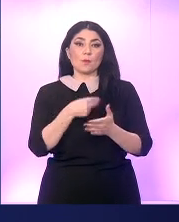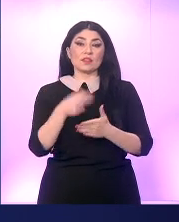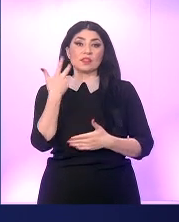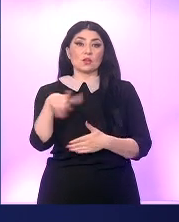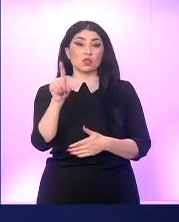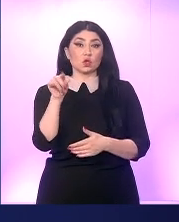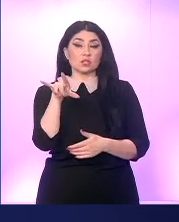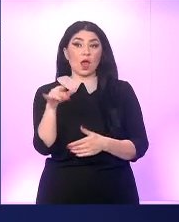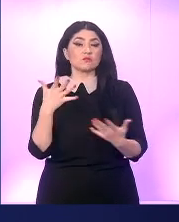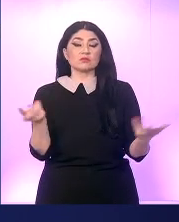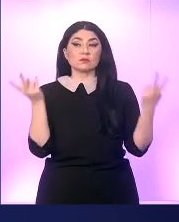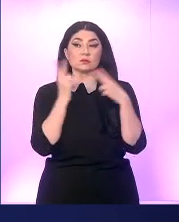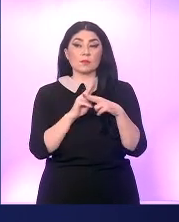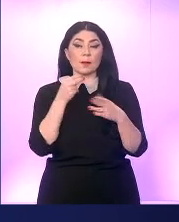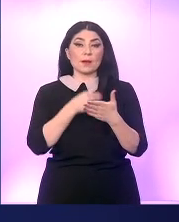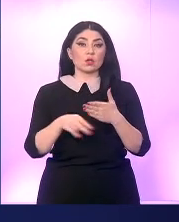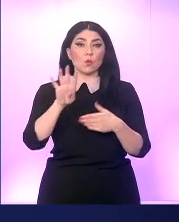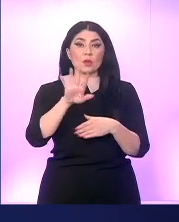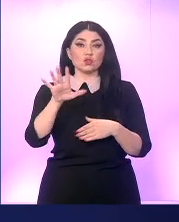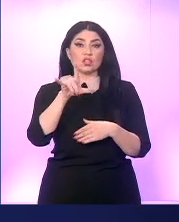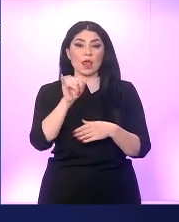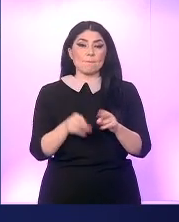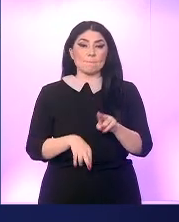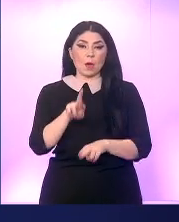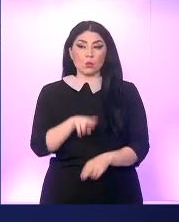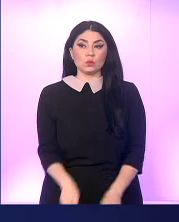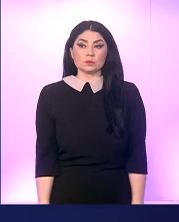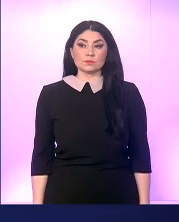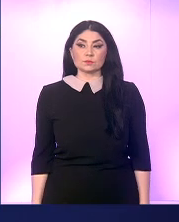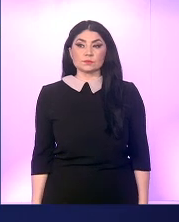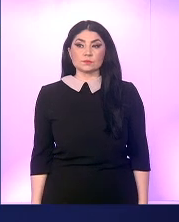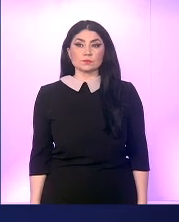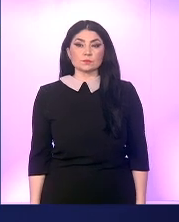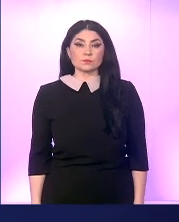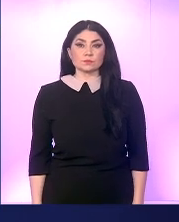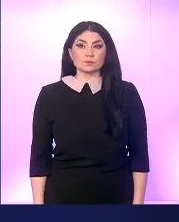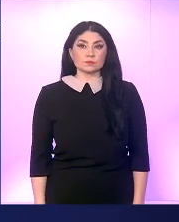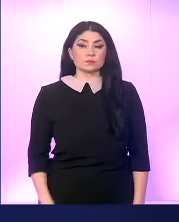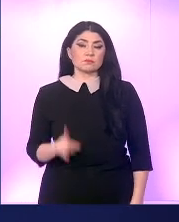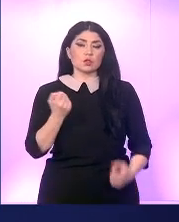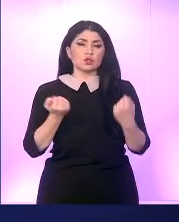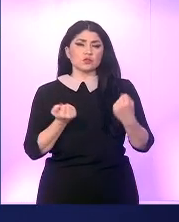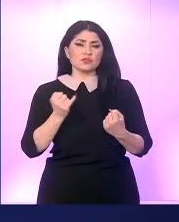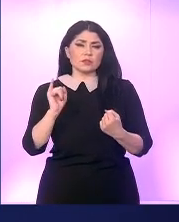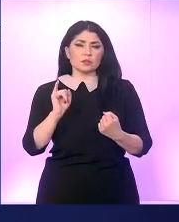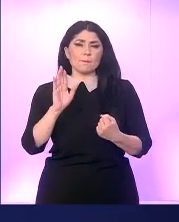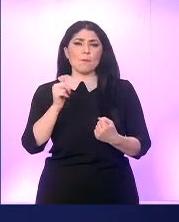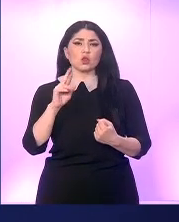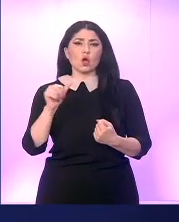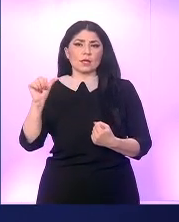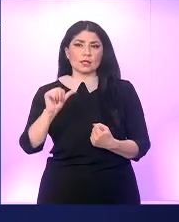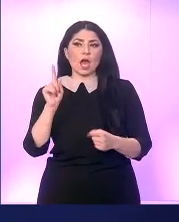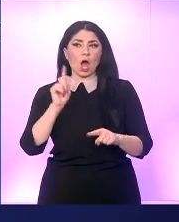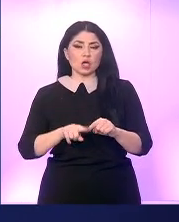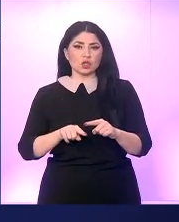320 de lei. Asta înseamnă că dă cu 45 de lei mai mult. Dacă mergem mai departe și vorbim despre un șofer care are o mașină pe motorină